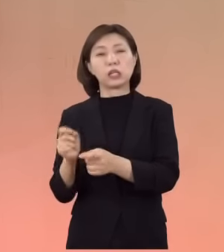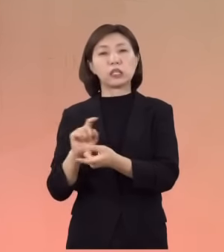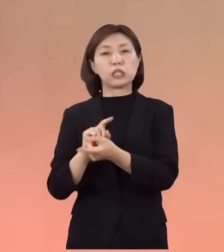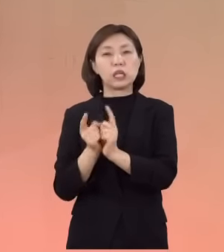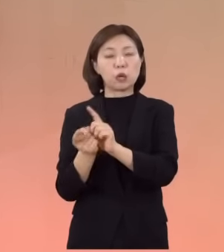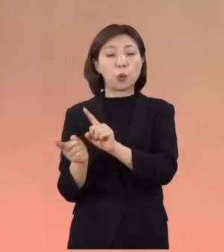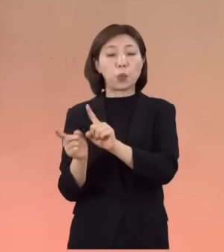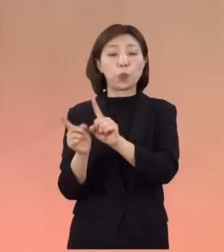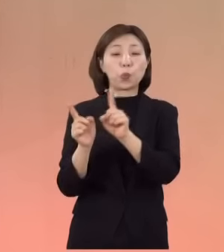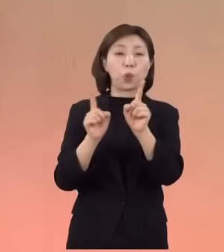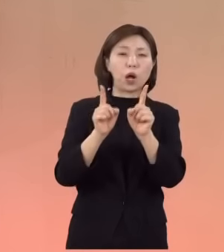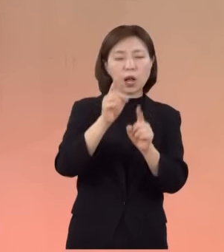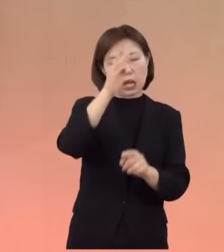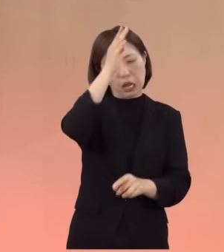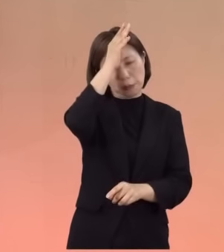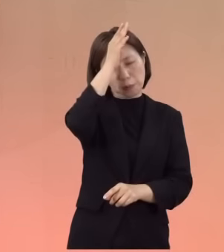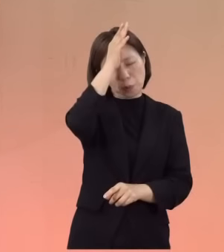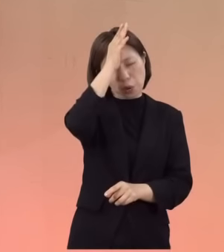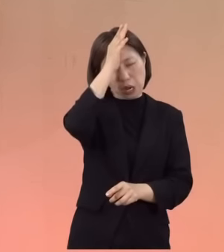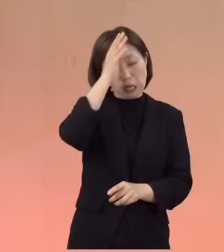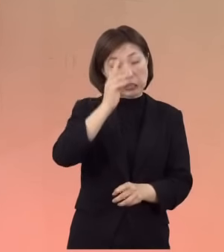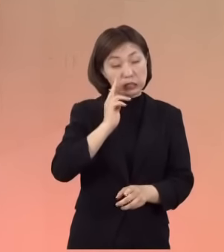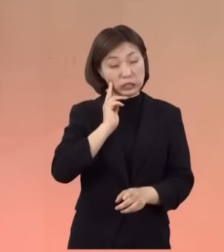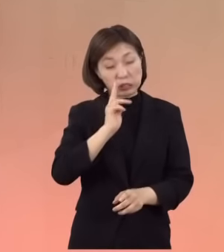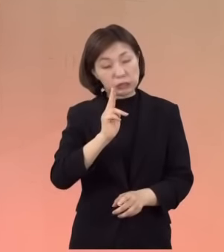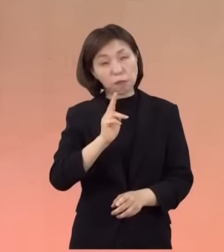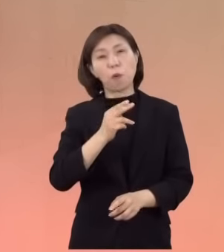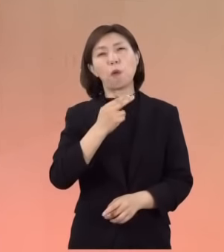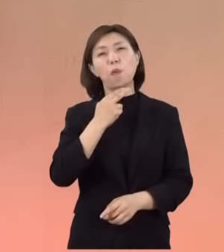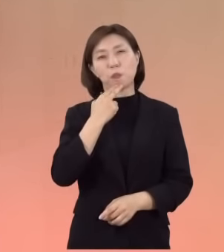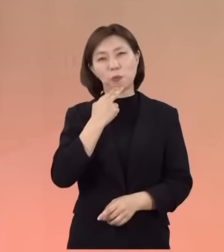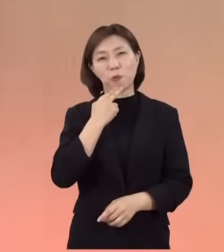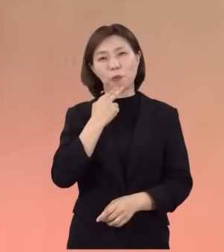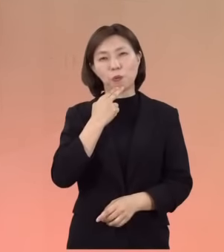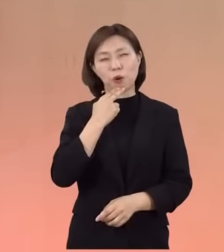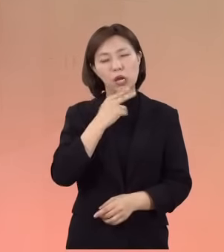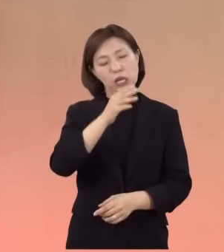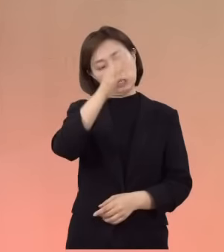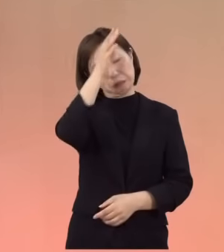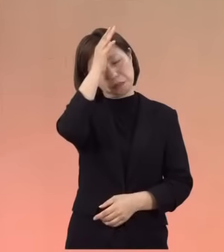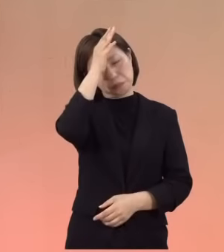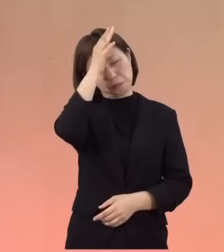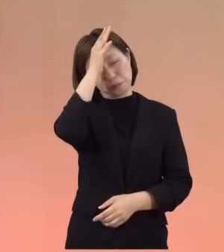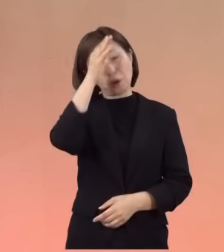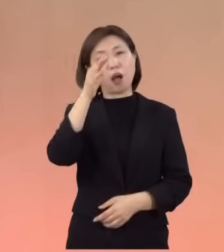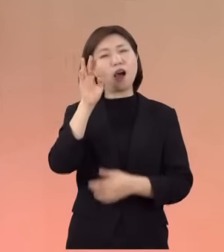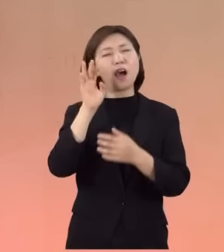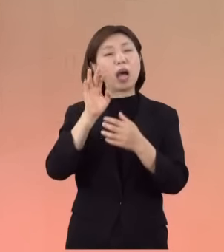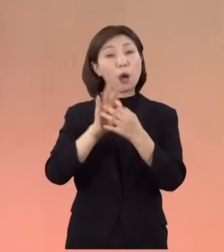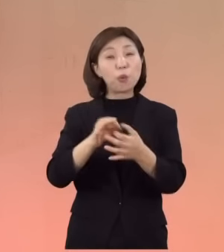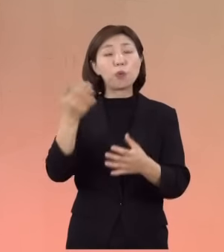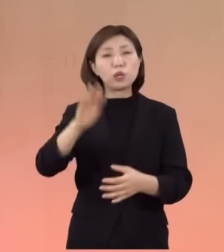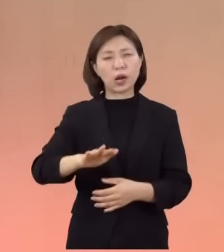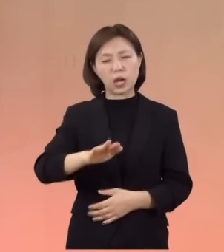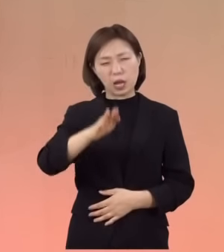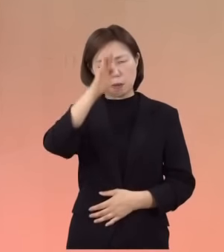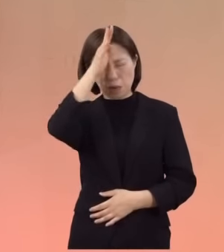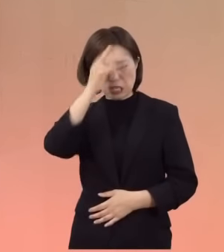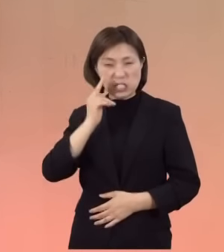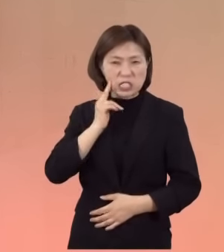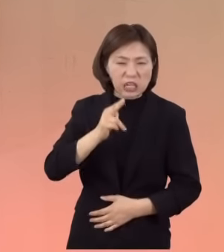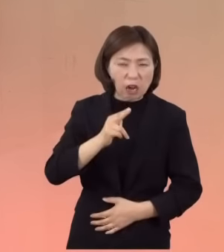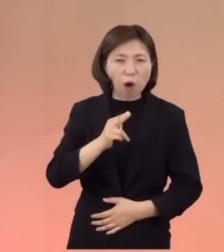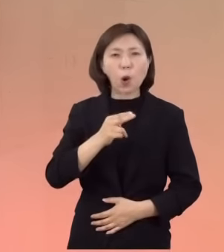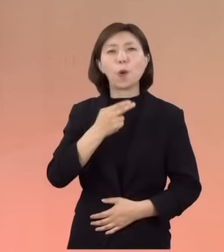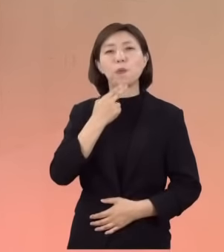또 그렇게 벗어나거나 혹은 더 악화되는 것은 막을 수가 있어 이런 식으로 우리가 생각해 볼